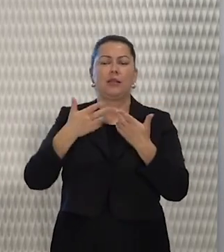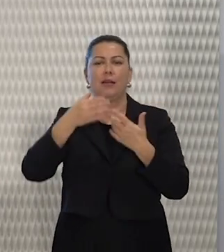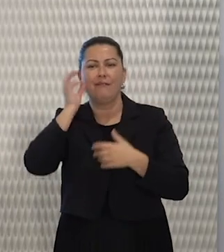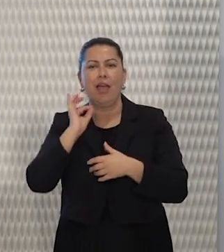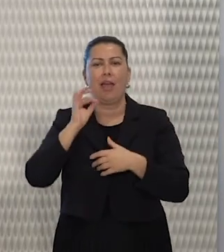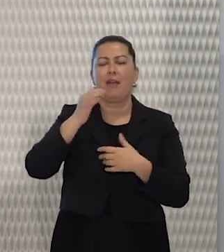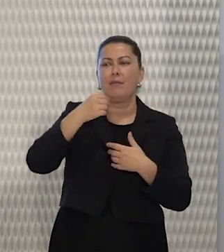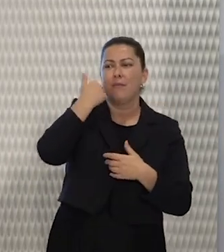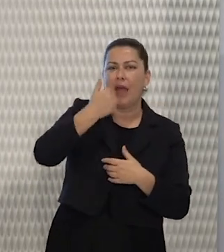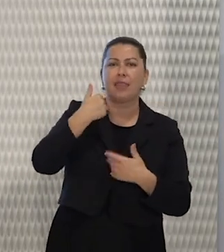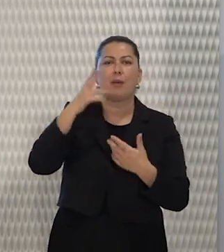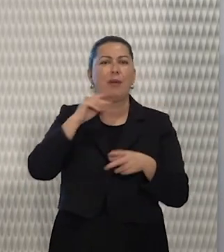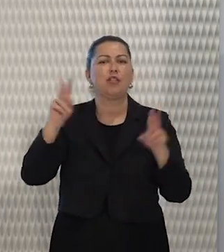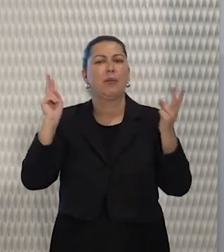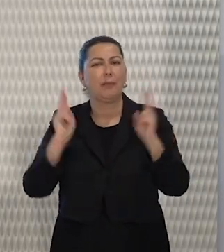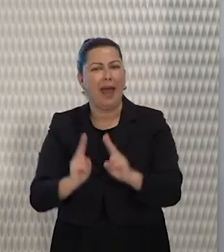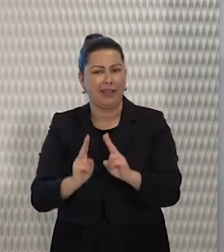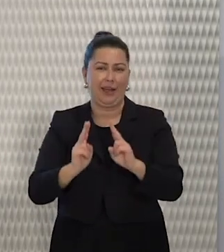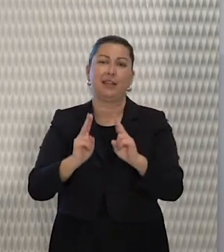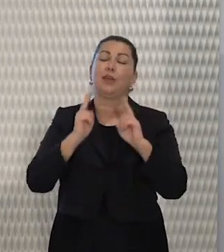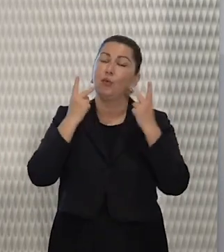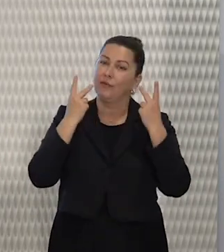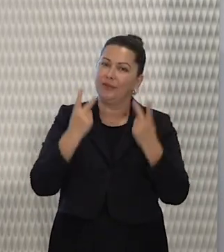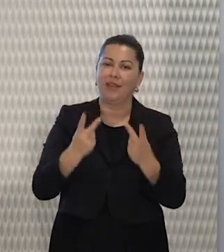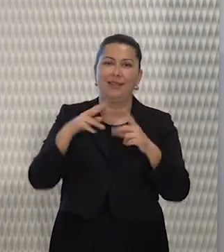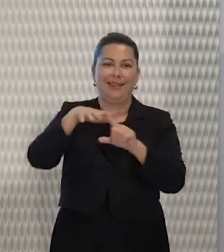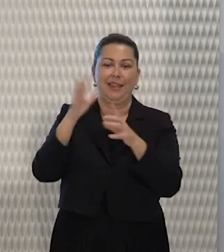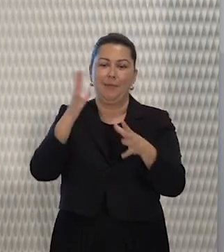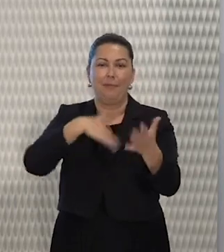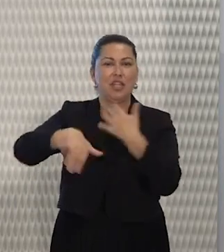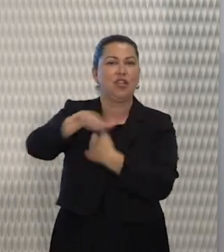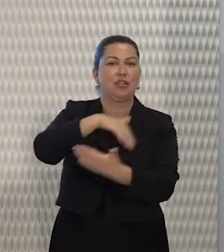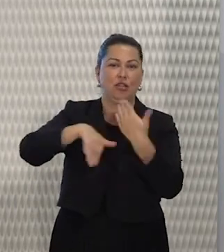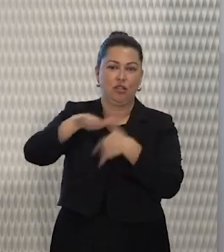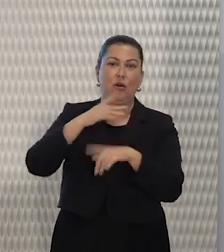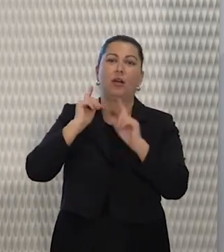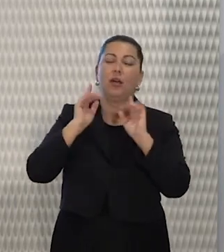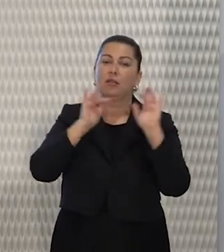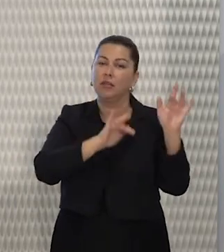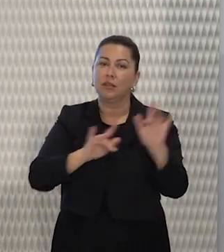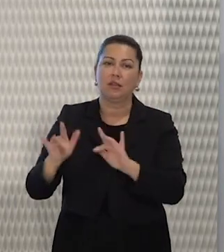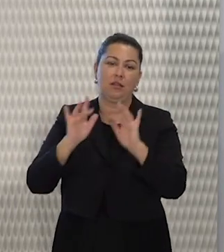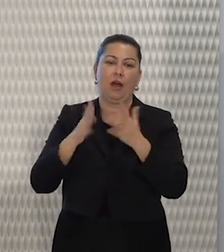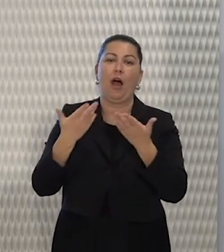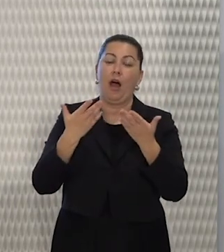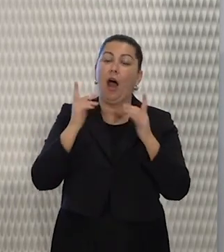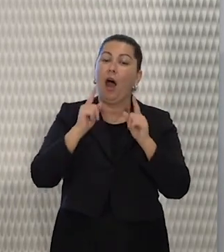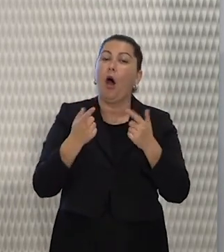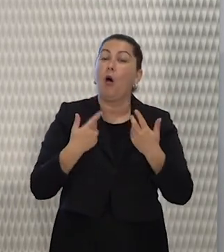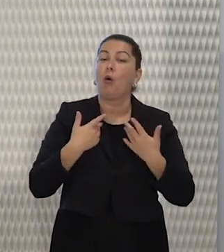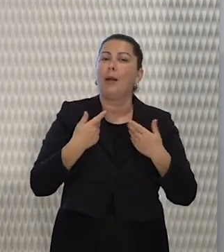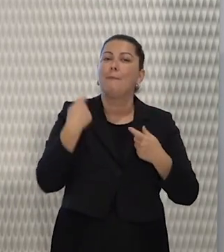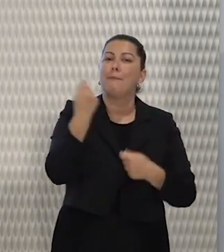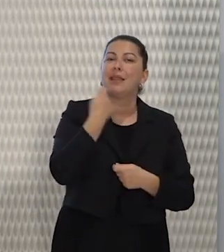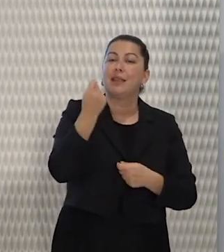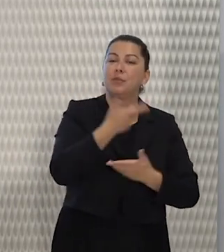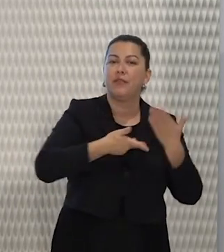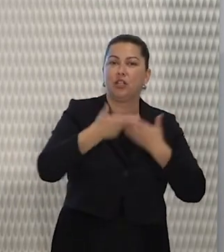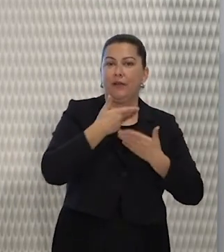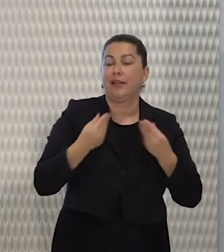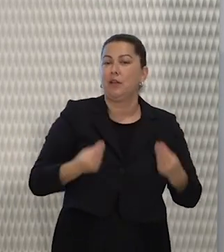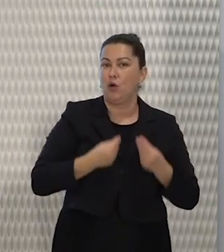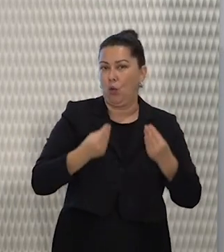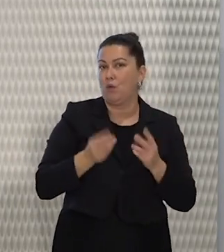wirklich Menschen mit Beeinträchtigung in Teams zu haben, hat auch wieder ganz einen einfachen betriebswirtschaftlichen Hintergrund, das zu